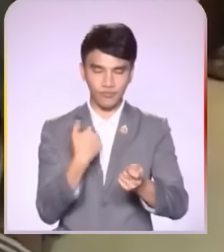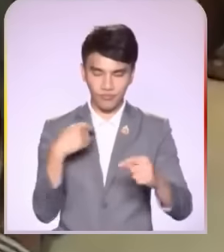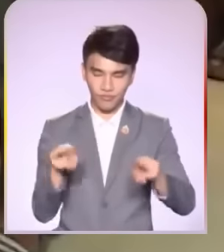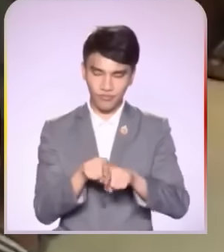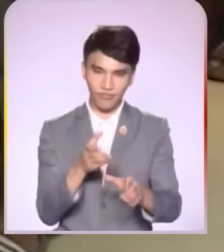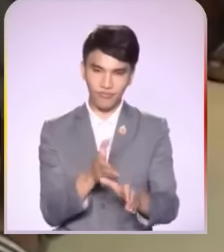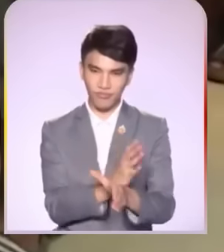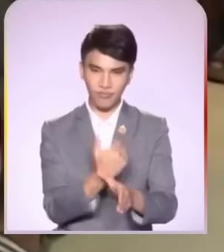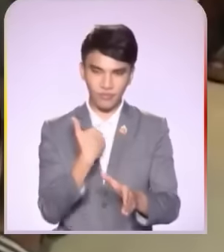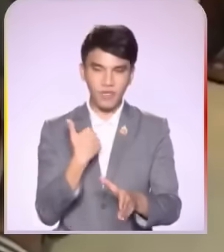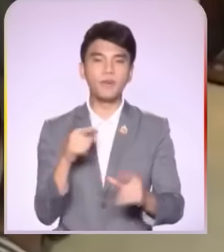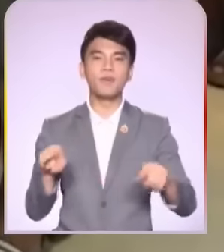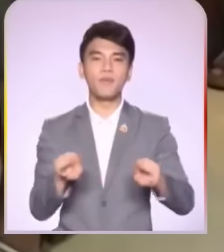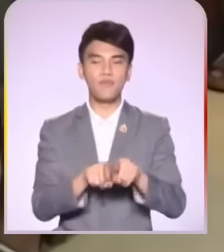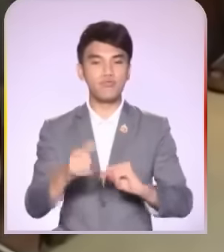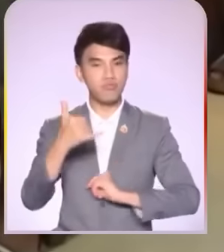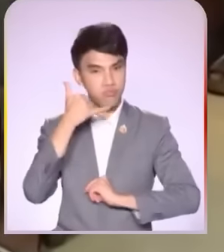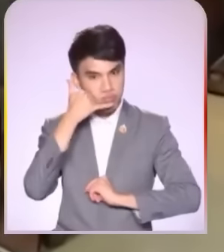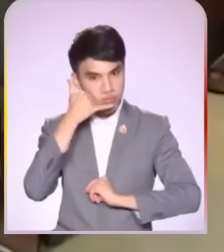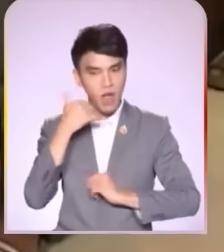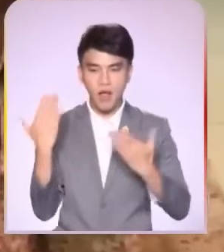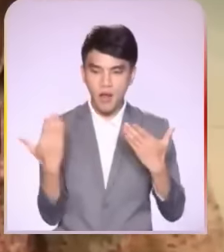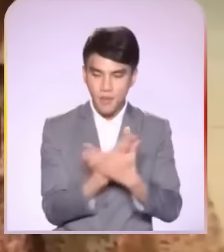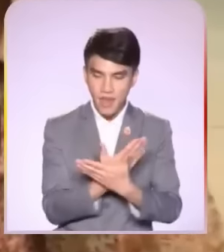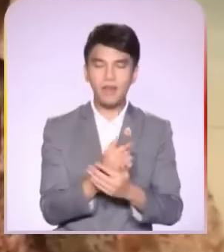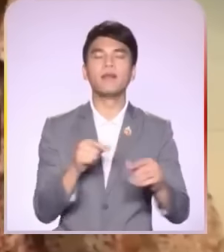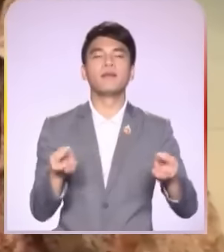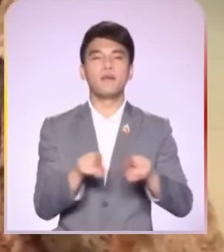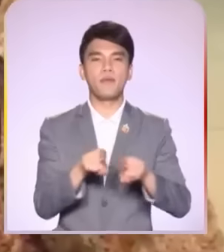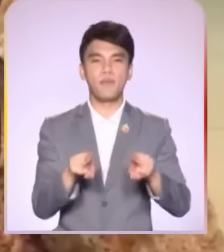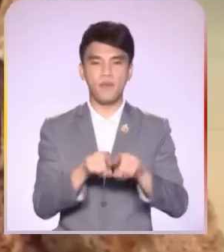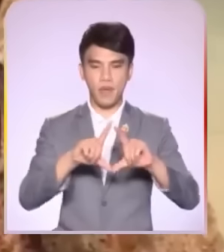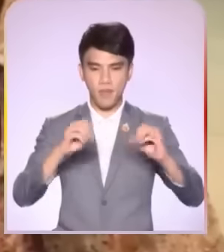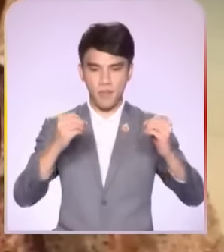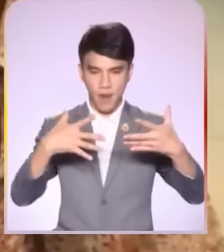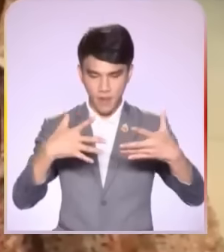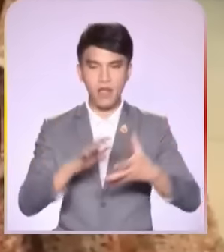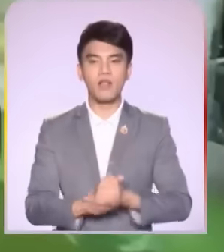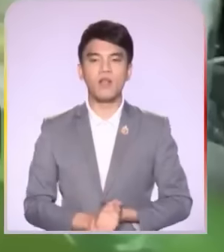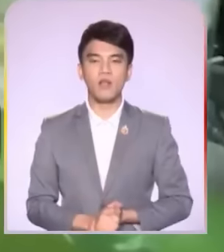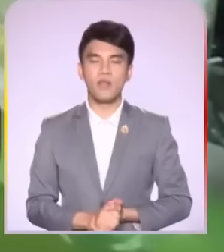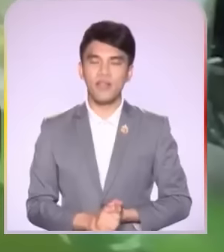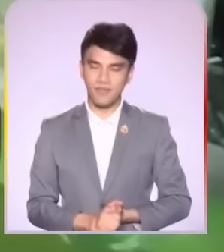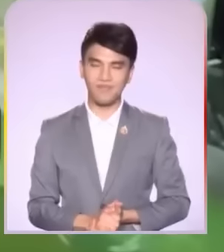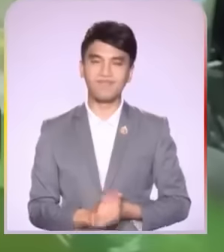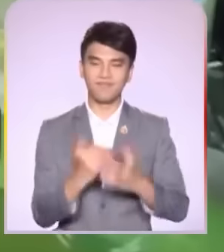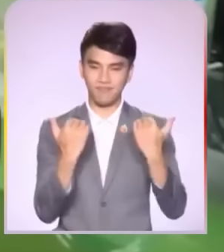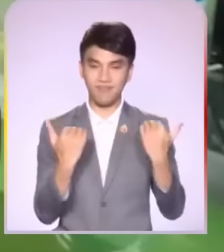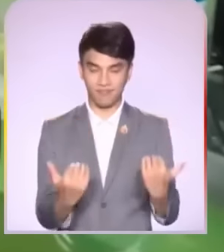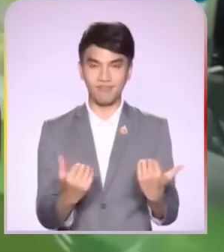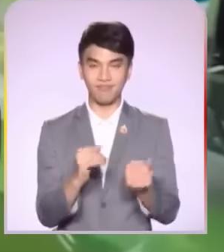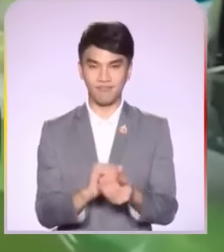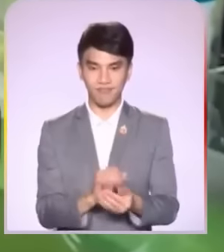ก่อนหน้านี้ผูกพร้อมเพย์ไว้กับเบอร์โทรศัพท์ก็มาเปลี่ยนเป็นผูกพร้อมเพย์ไว้กับบัตรประจำตัวประชาชนนี่แหละค่ะ ครับ อย่าง